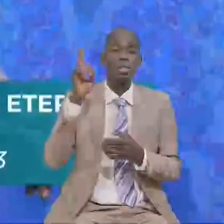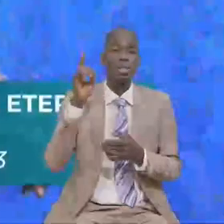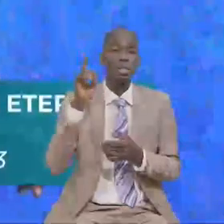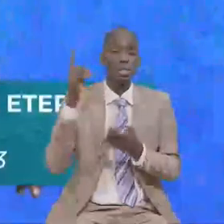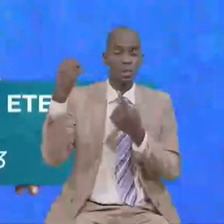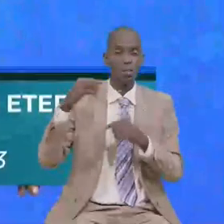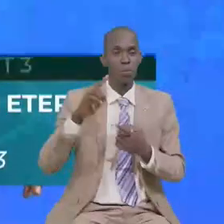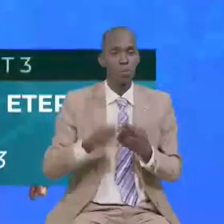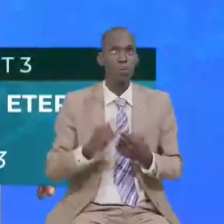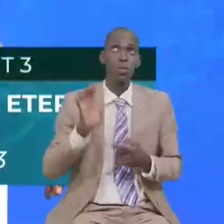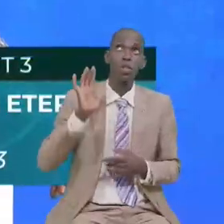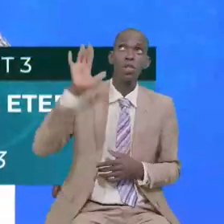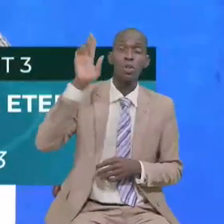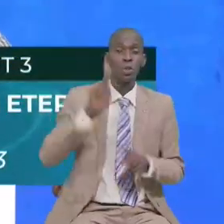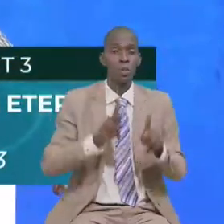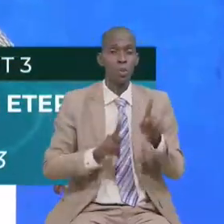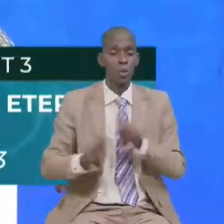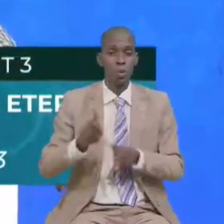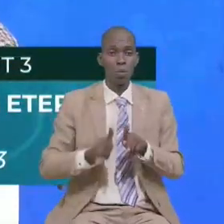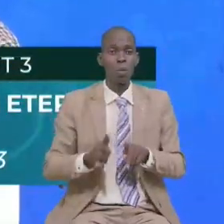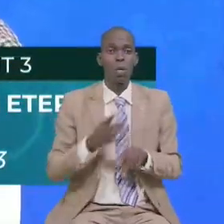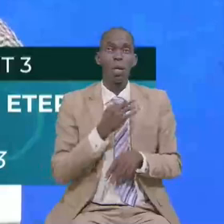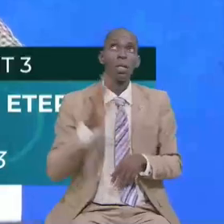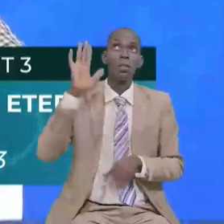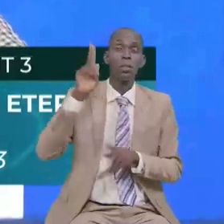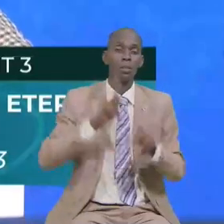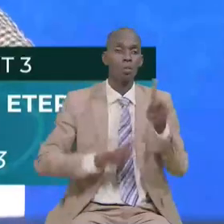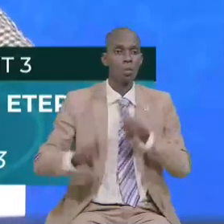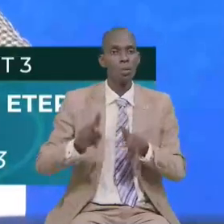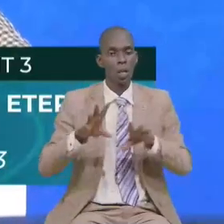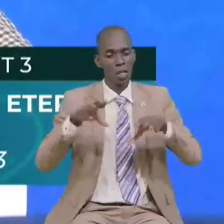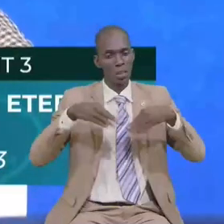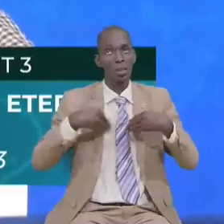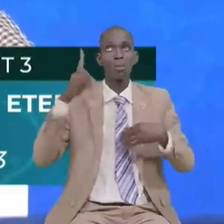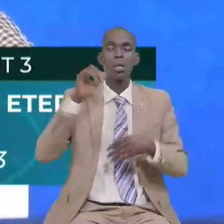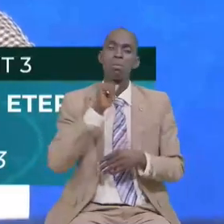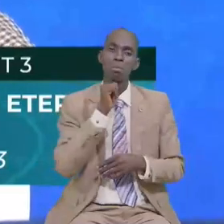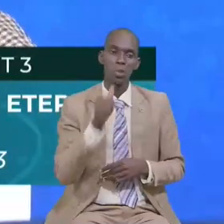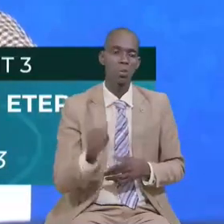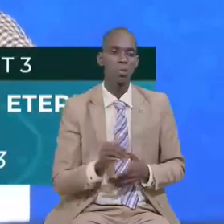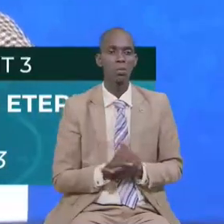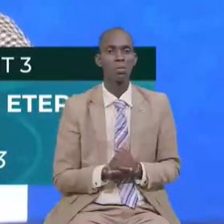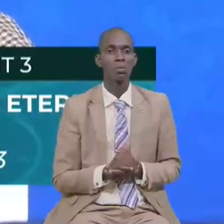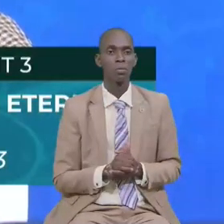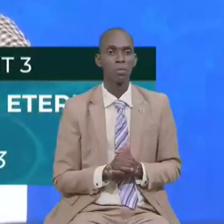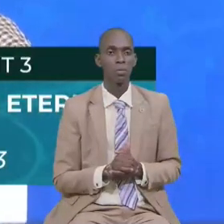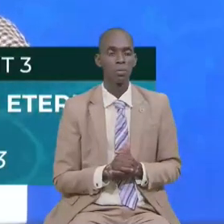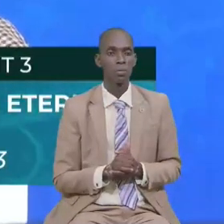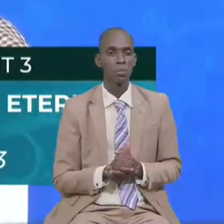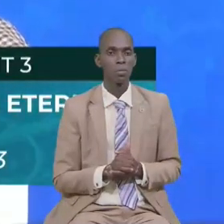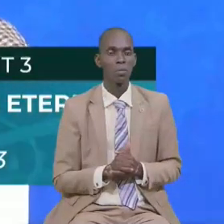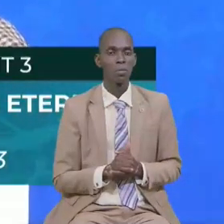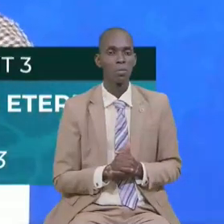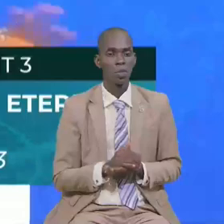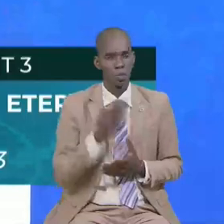Elle est venue chez les siens. Et les siens ne l'ont point reçu. Vous savez